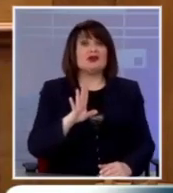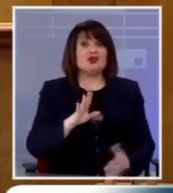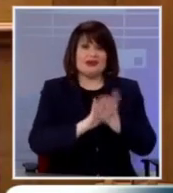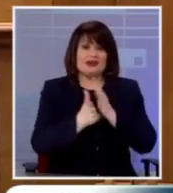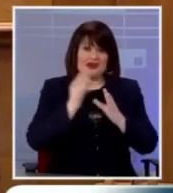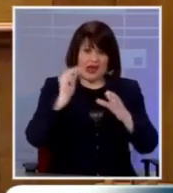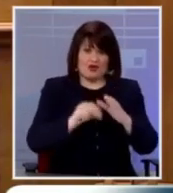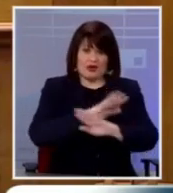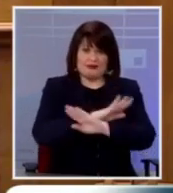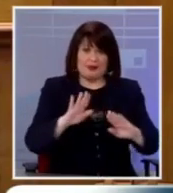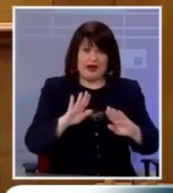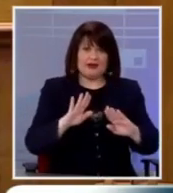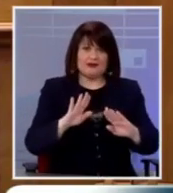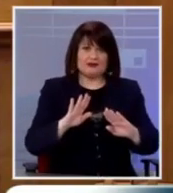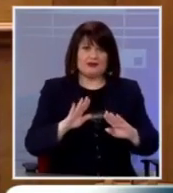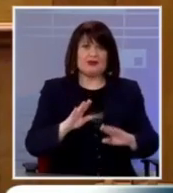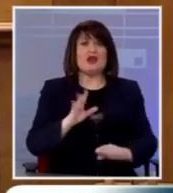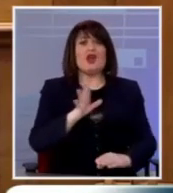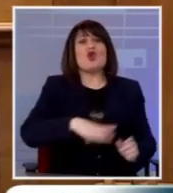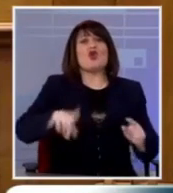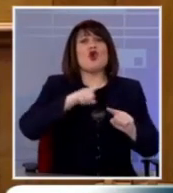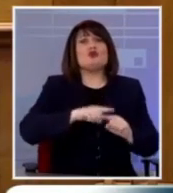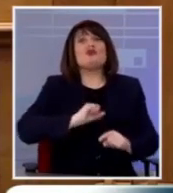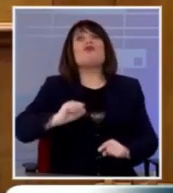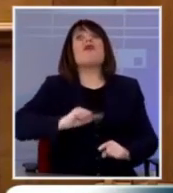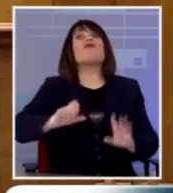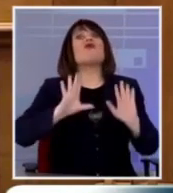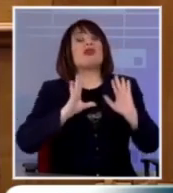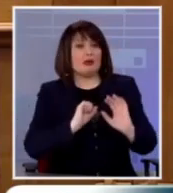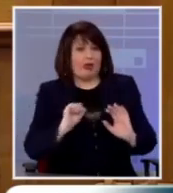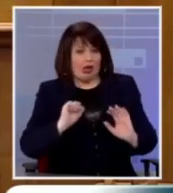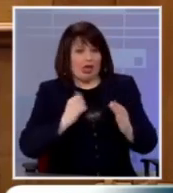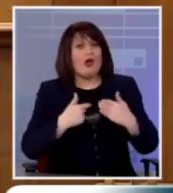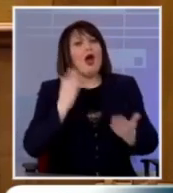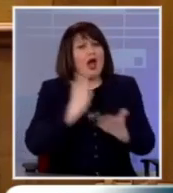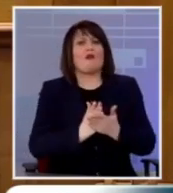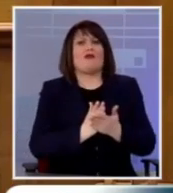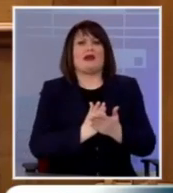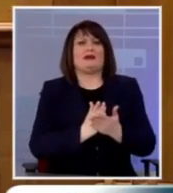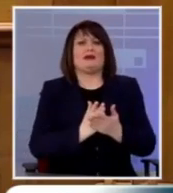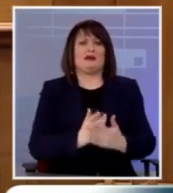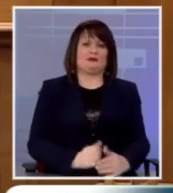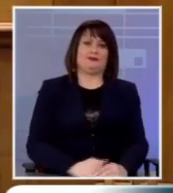προεκλογική περίοδο, πως ο κόσμος δεν φοβήθηκε, δεν τον τρομοκρατήθηκε και αποφάσισε.